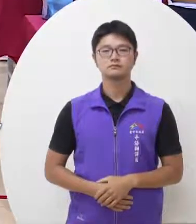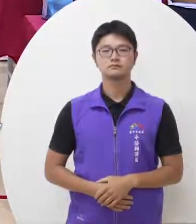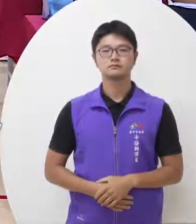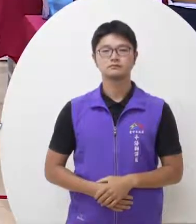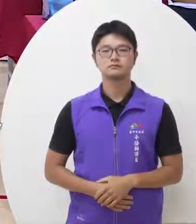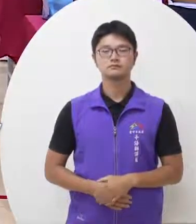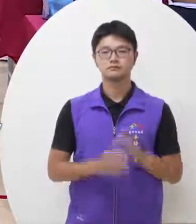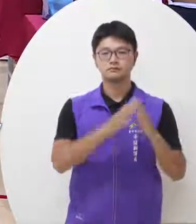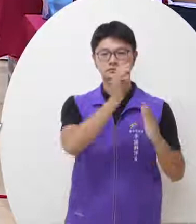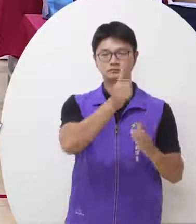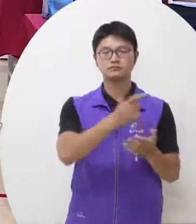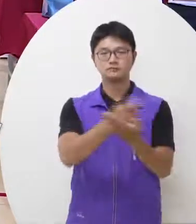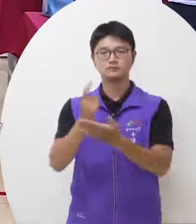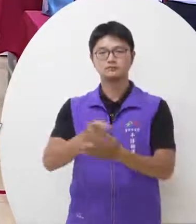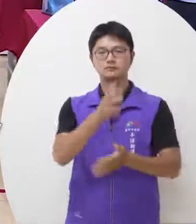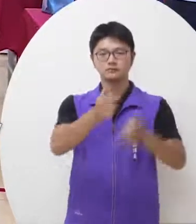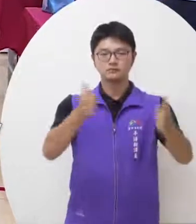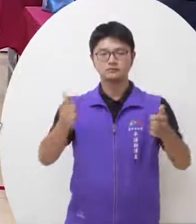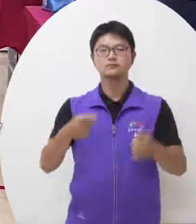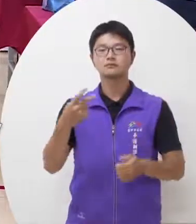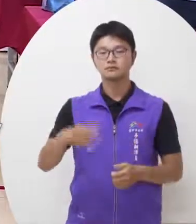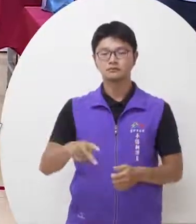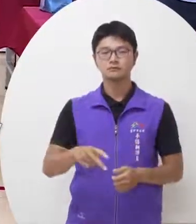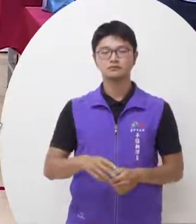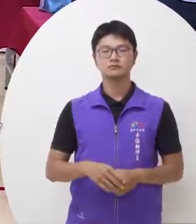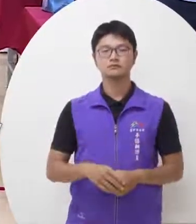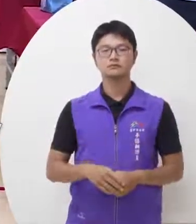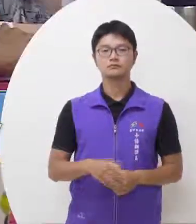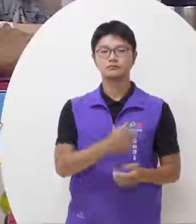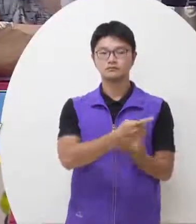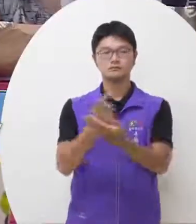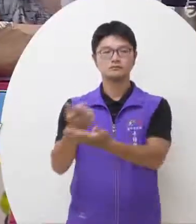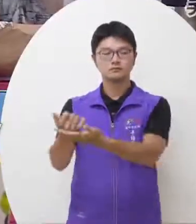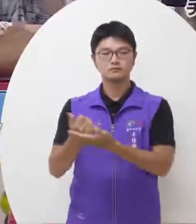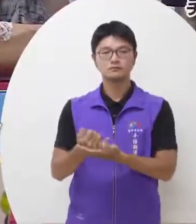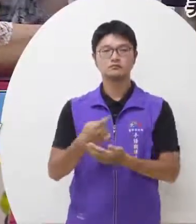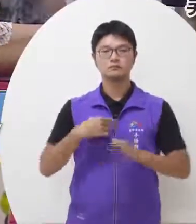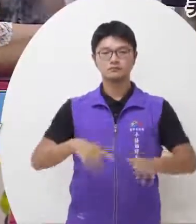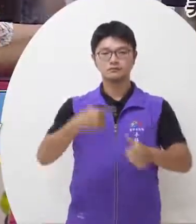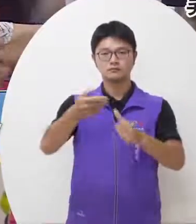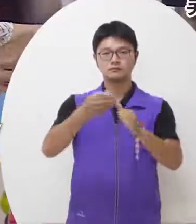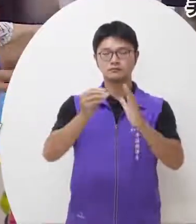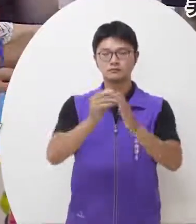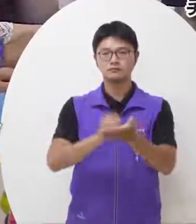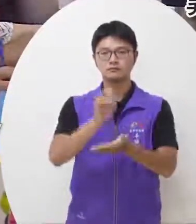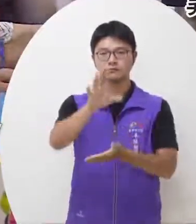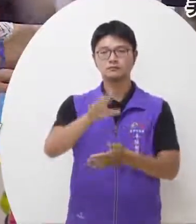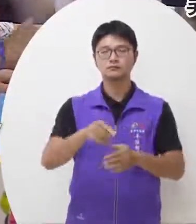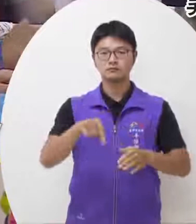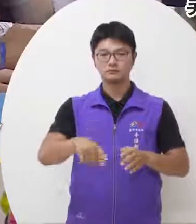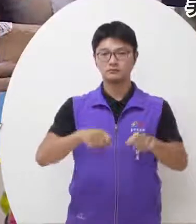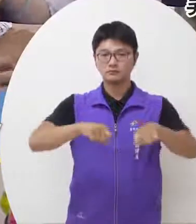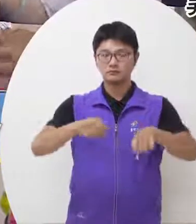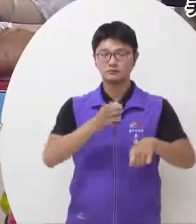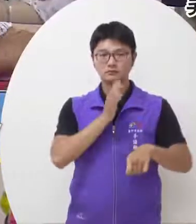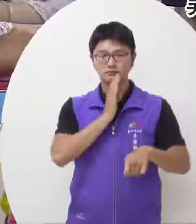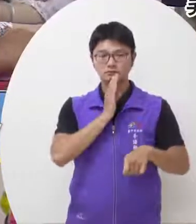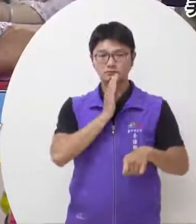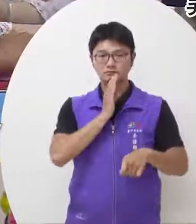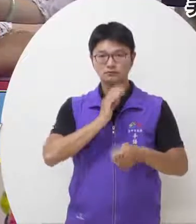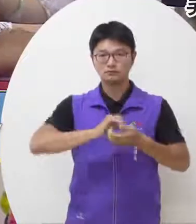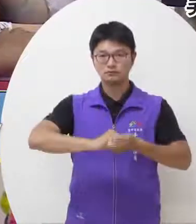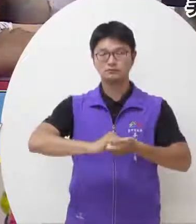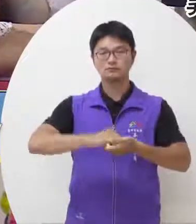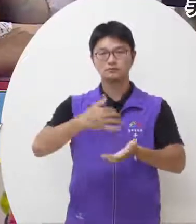市长、各位长官啊，还有各位与会的嘉宾，教育局报告，本案主要是根据决算法